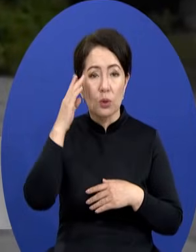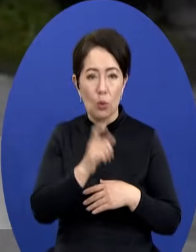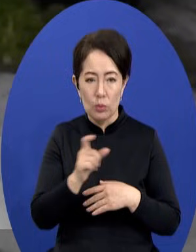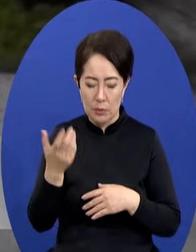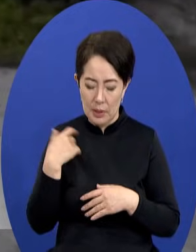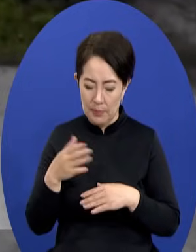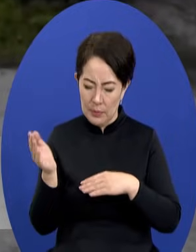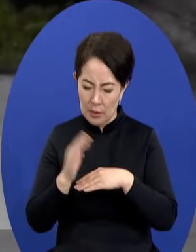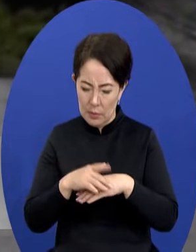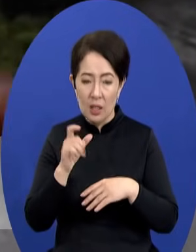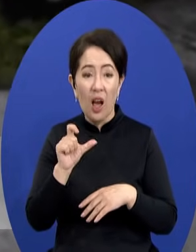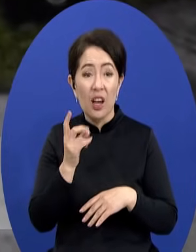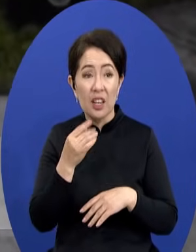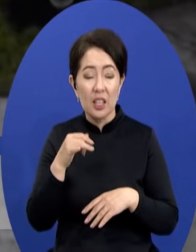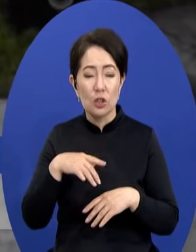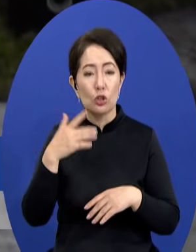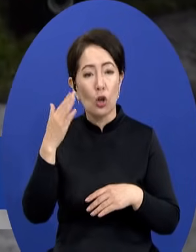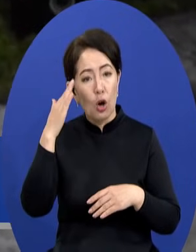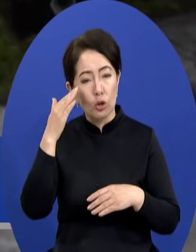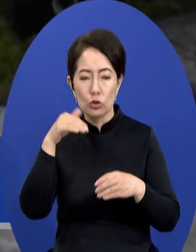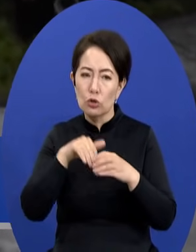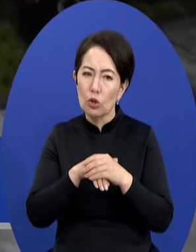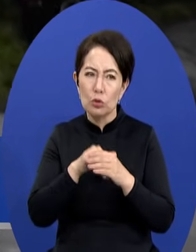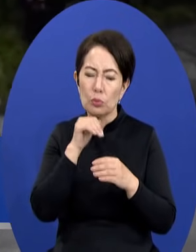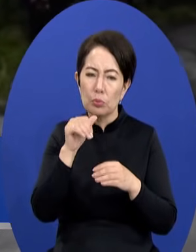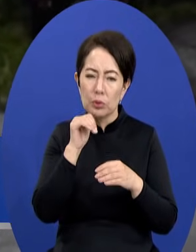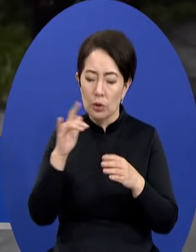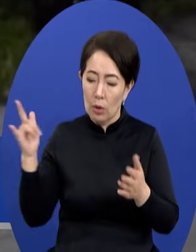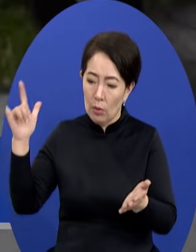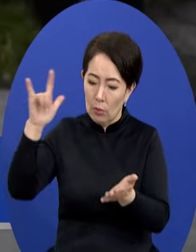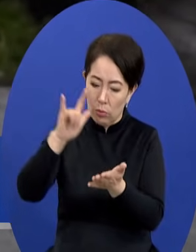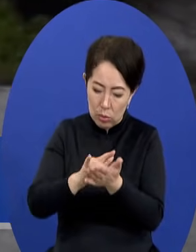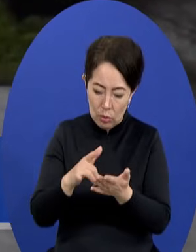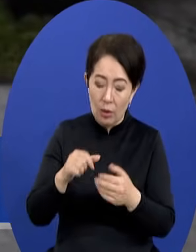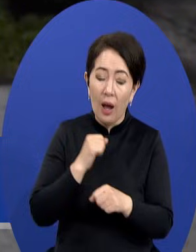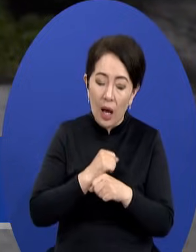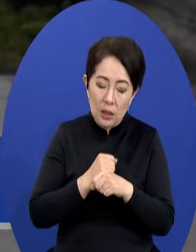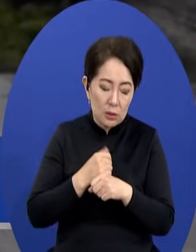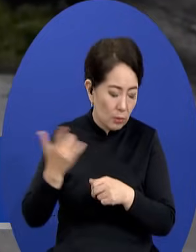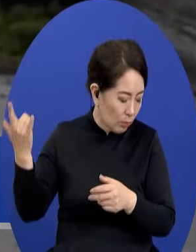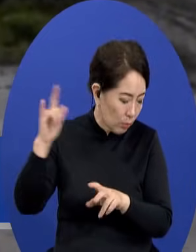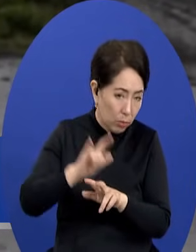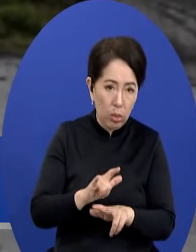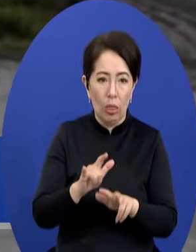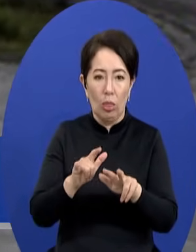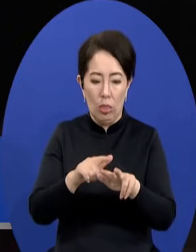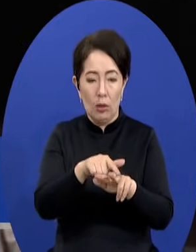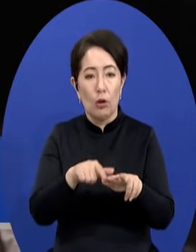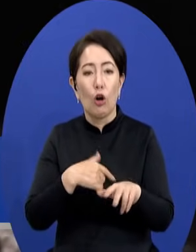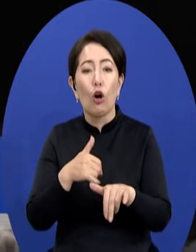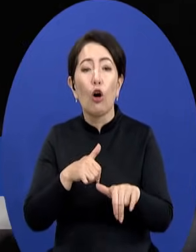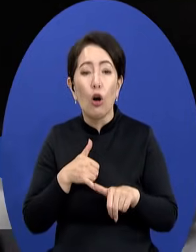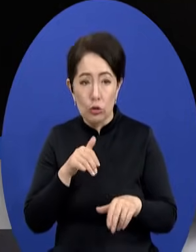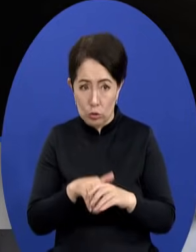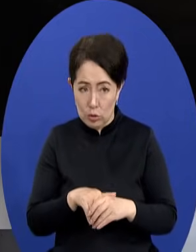Амиа алдсан энгийн иргэдийн тухайд тэд онгоцны дотор зэрчиж яваагүй. Онгоц унсан газарт ажиллаж байгаад энэ ослын хохирогч болсон юм аа.